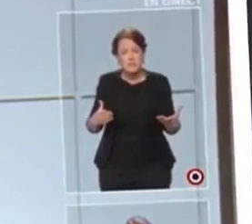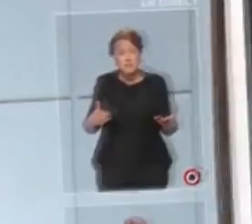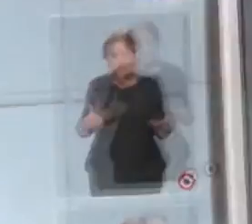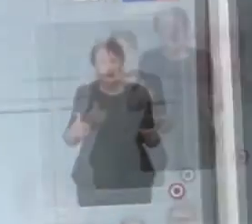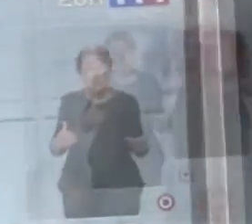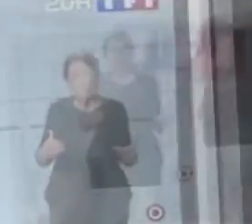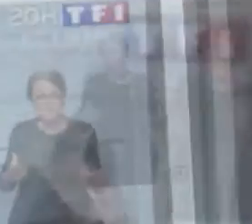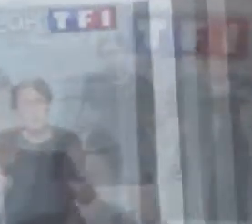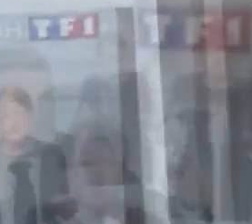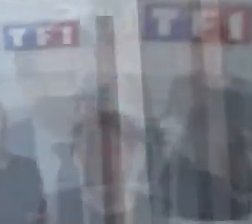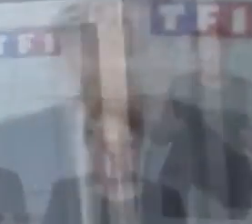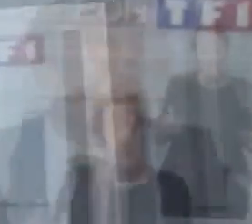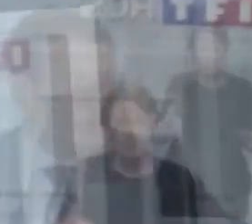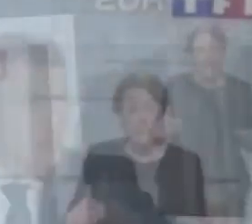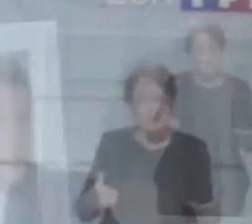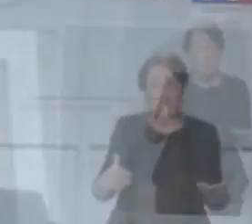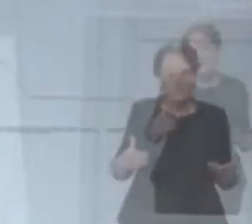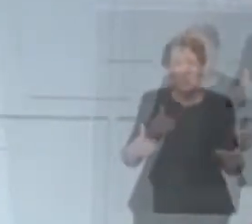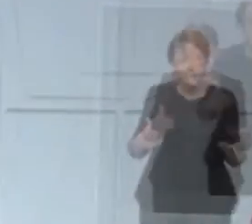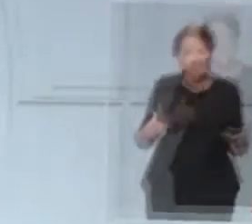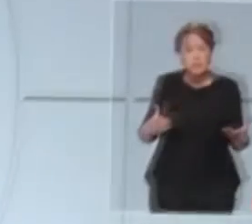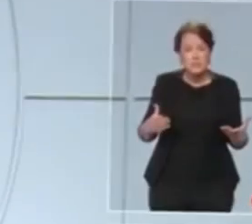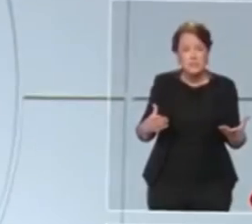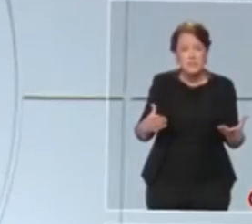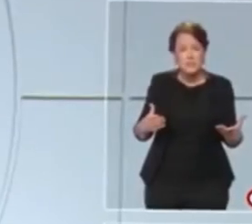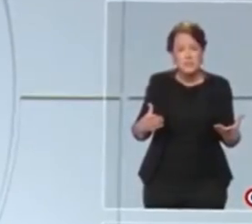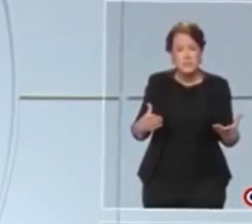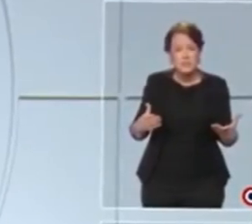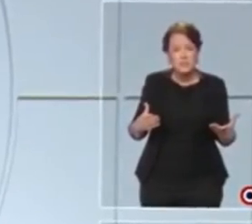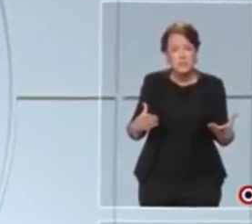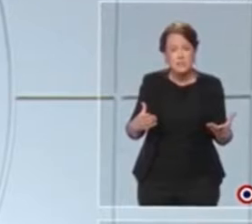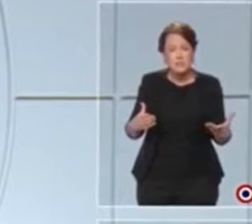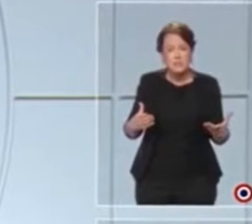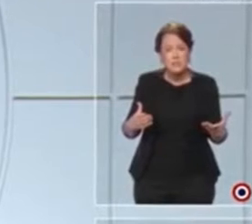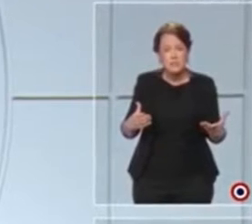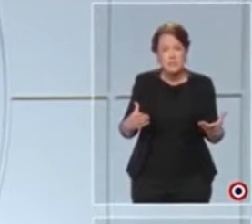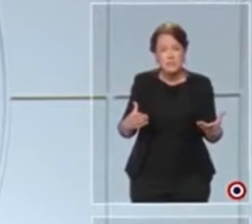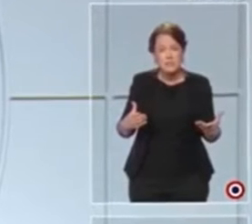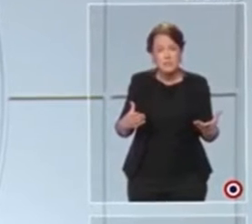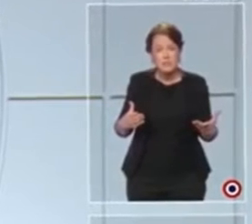Double objectif pour l'exécutif, passer de